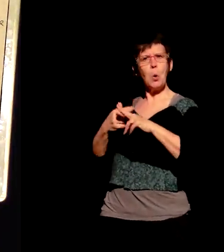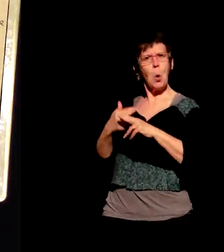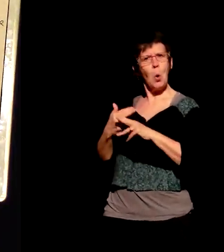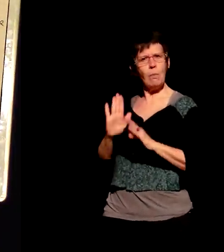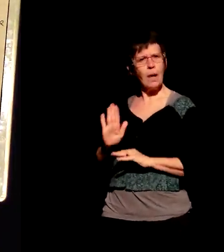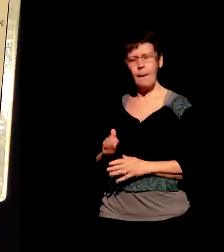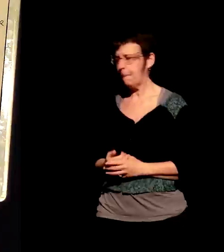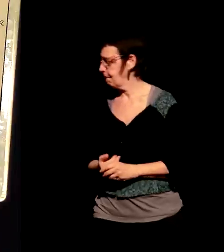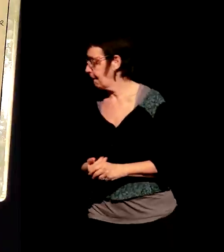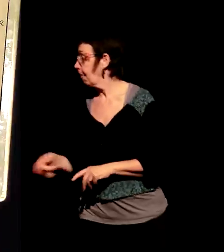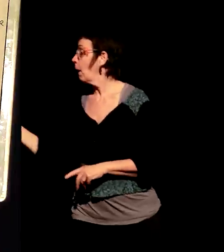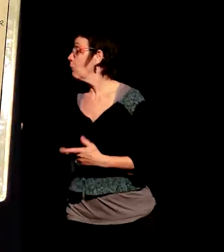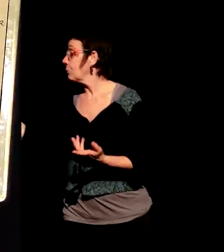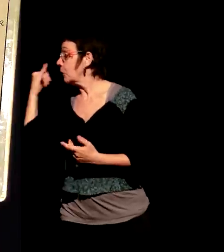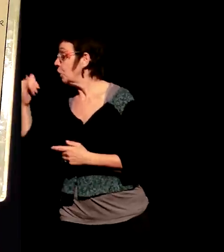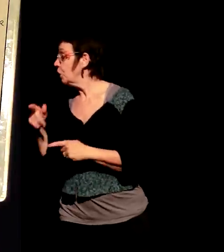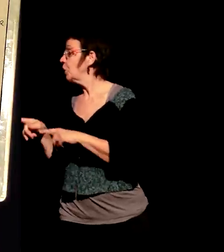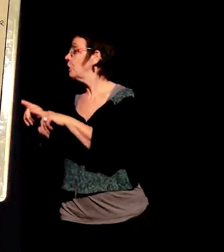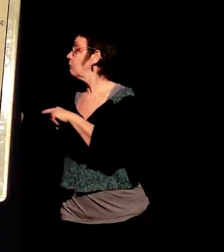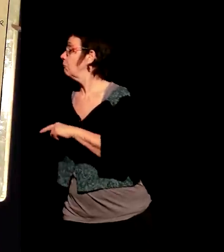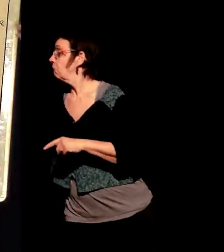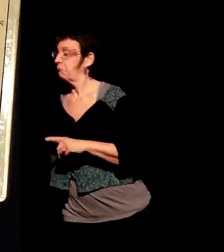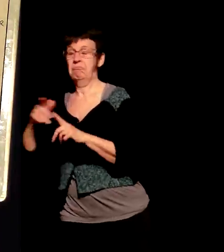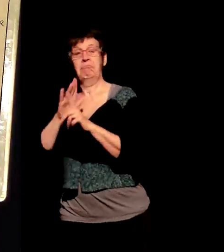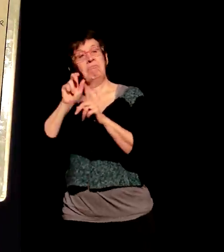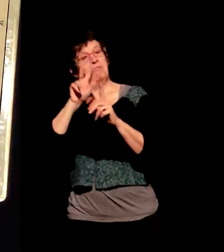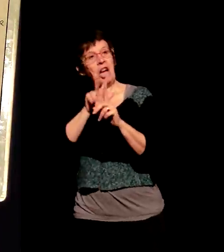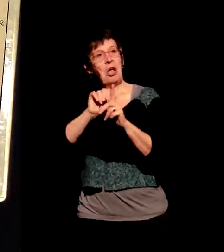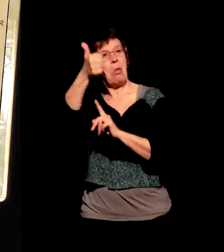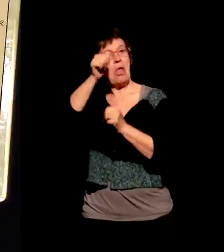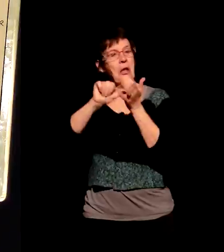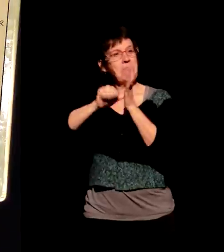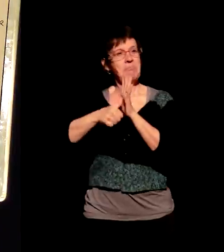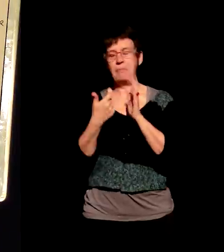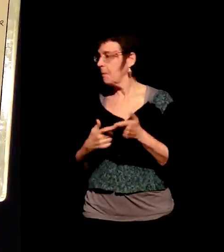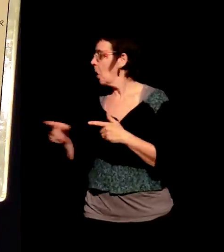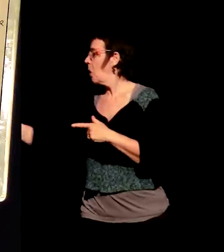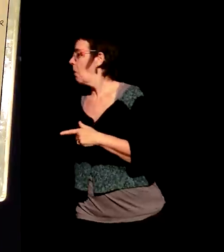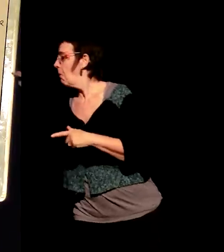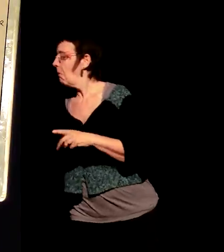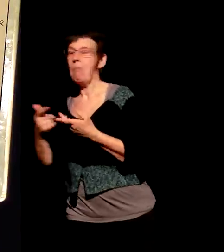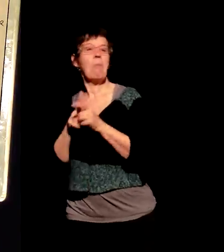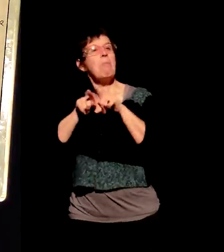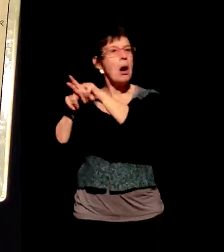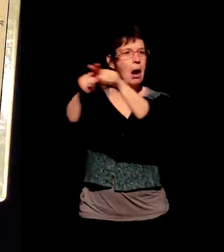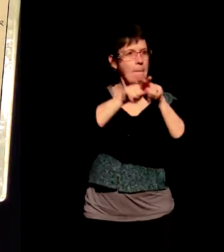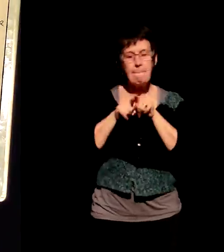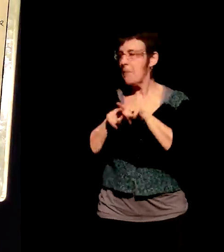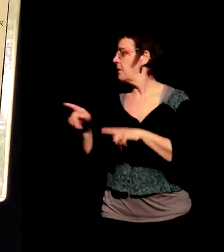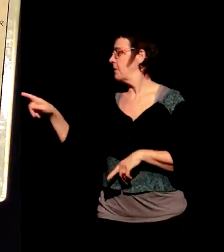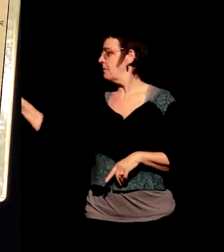homogénéiser, ils sont tous pareils, bon pas tout à fait, hein. Il y a les musulmans radicaux, les musulmans modérés, mais enfin bon quand même l'islam, en